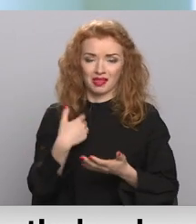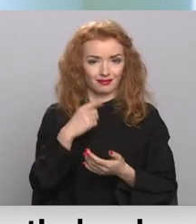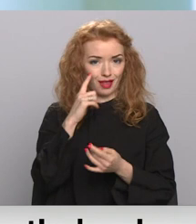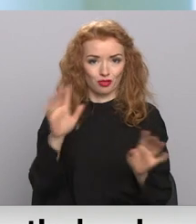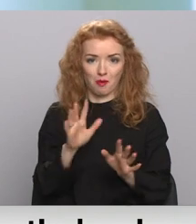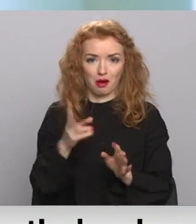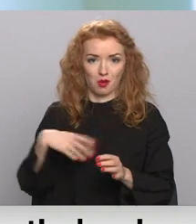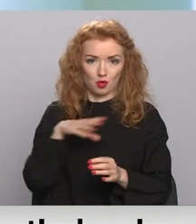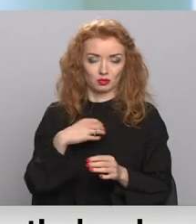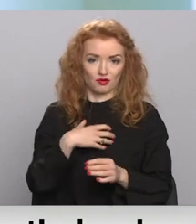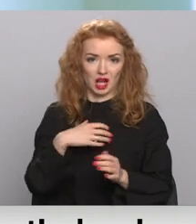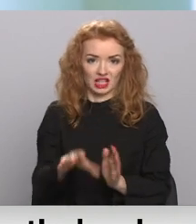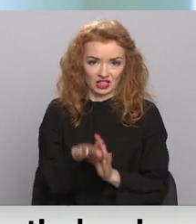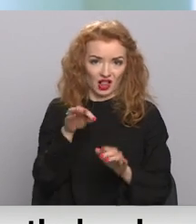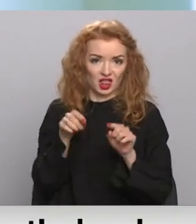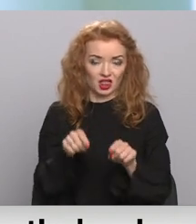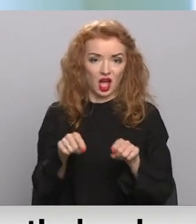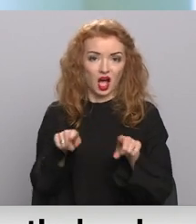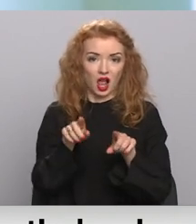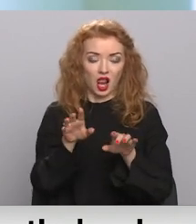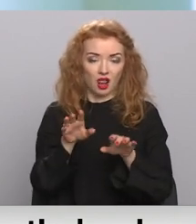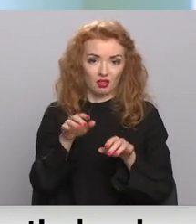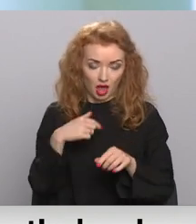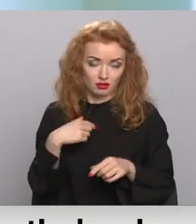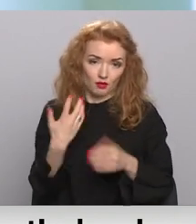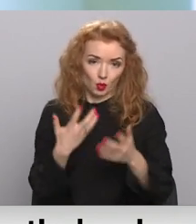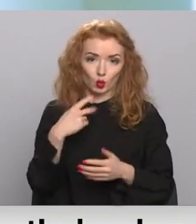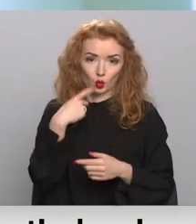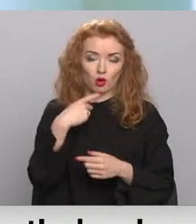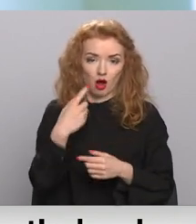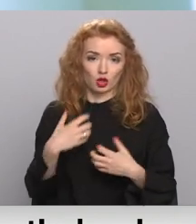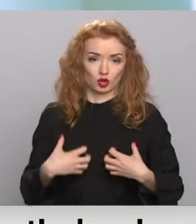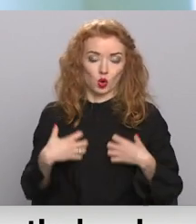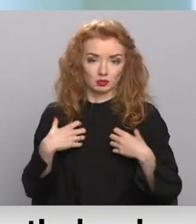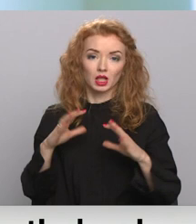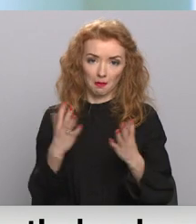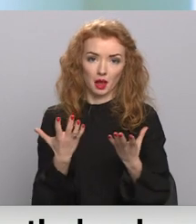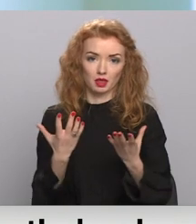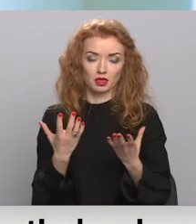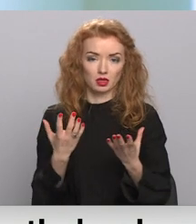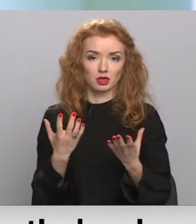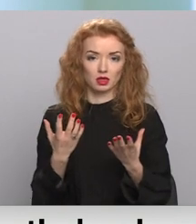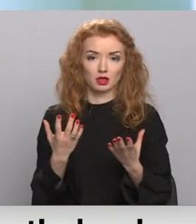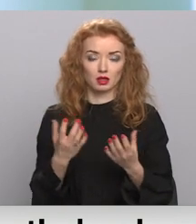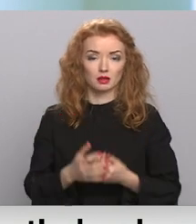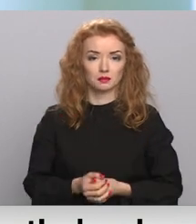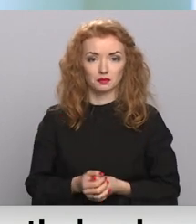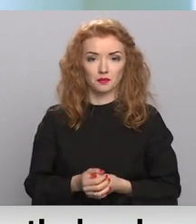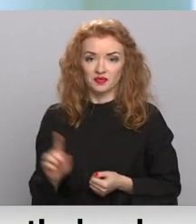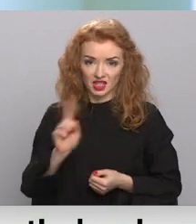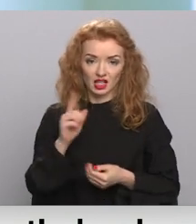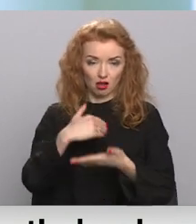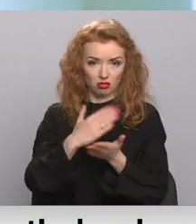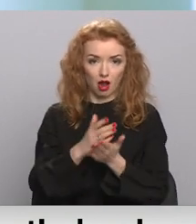ka mums būtu jāiet šis ceļš. Lai ar cik tas izklausās nu, šausmīgi, bet ir